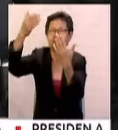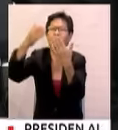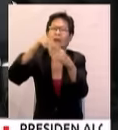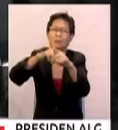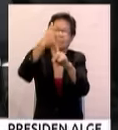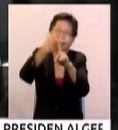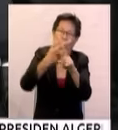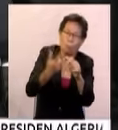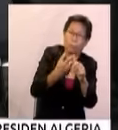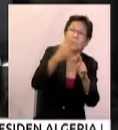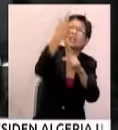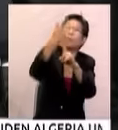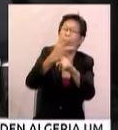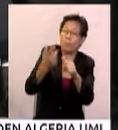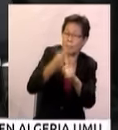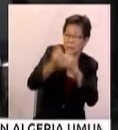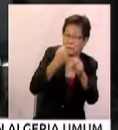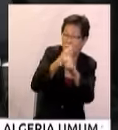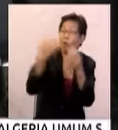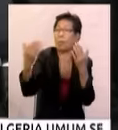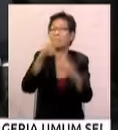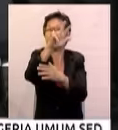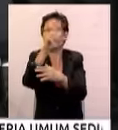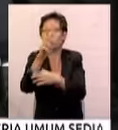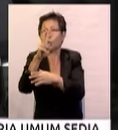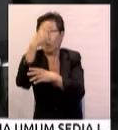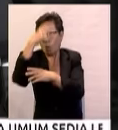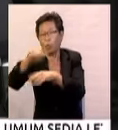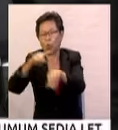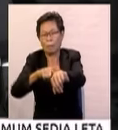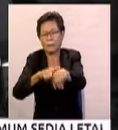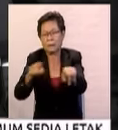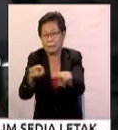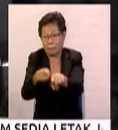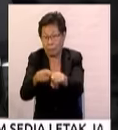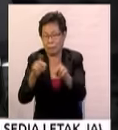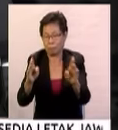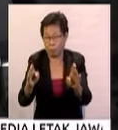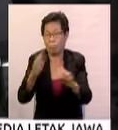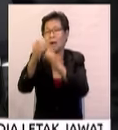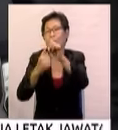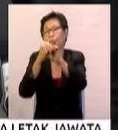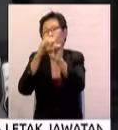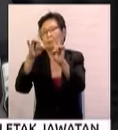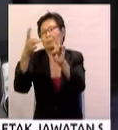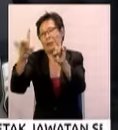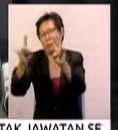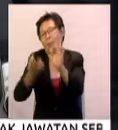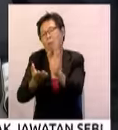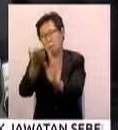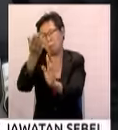3 bulan pertama tahun ini berbanding 32 kes untuk tempoh sama 2018.